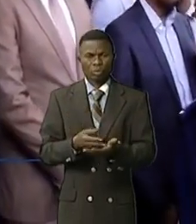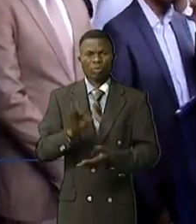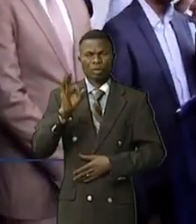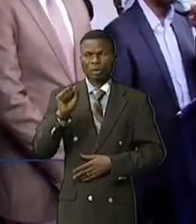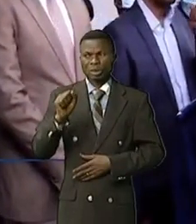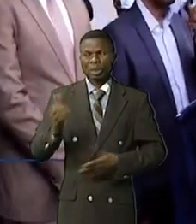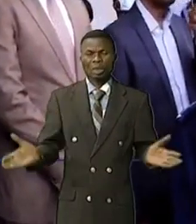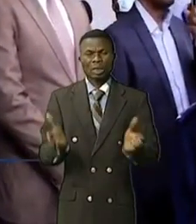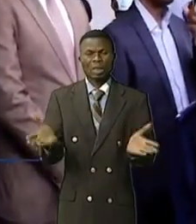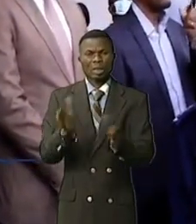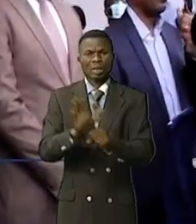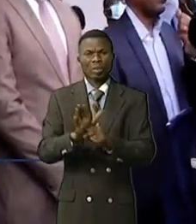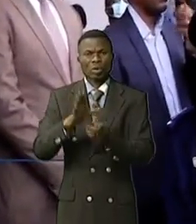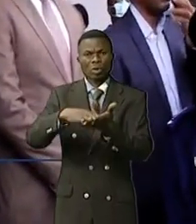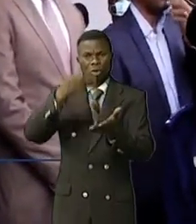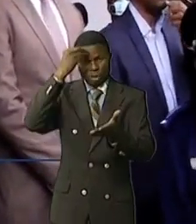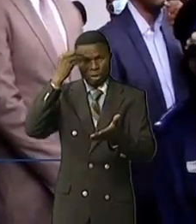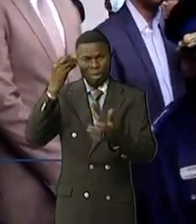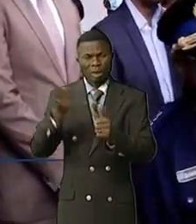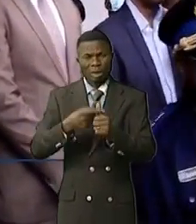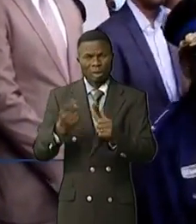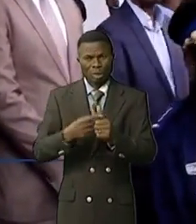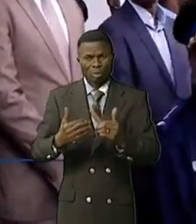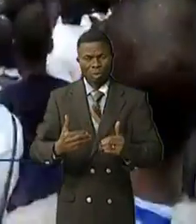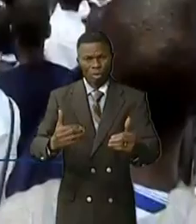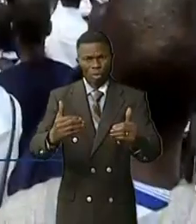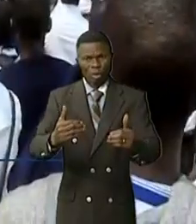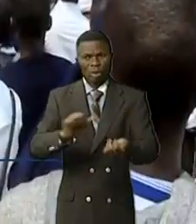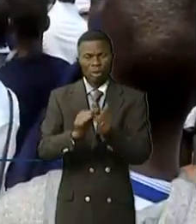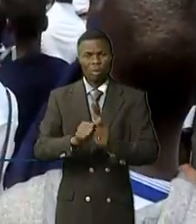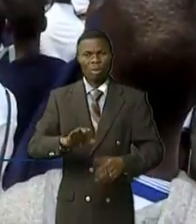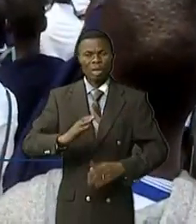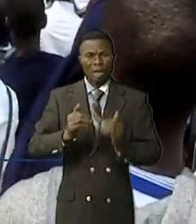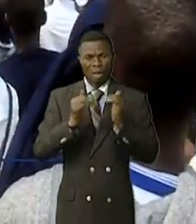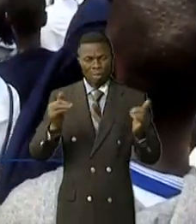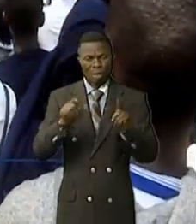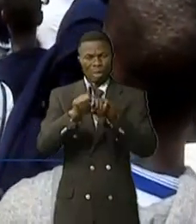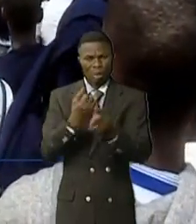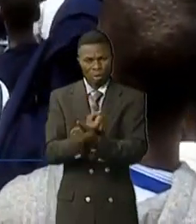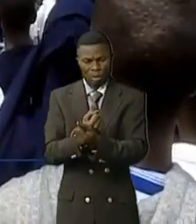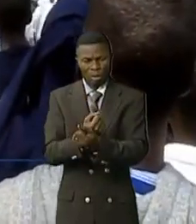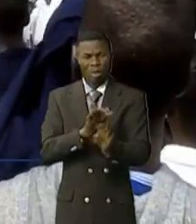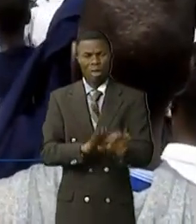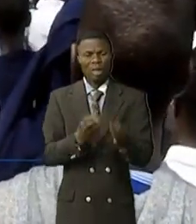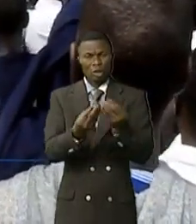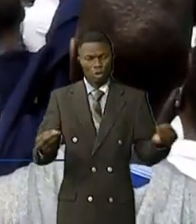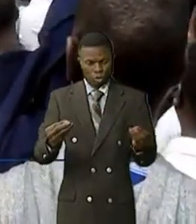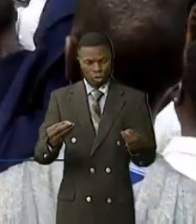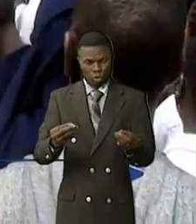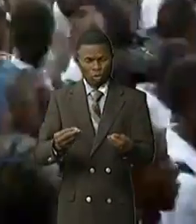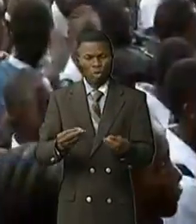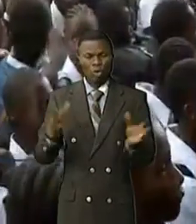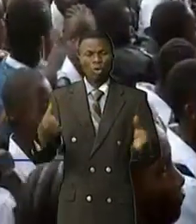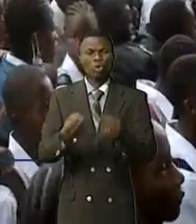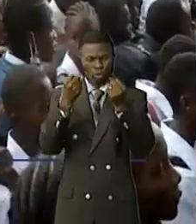d'abord encouragé les écoliers tout en les appelant au calme et à la discipline en attendant une solution nationale